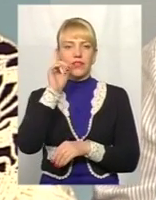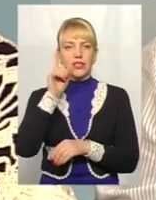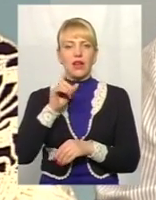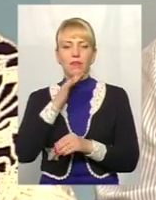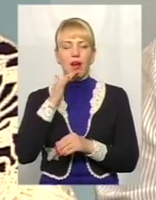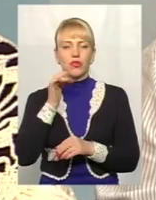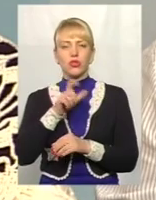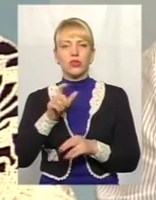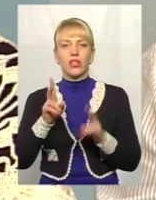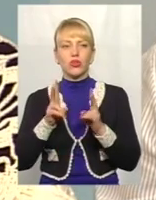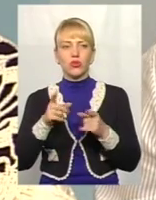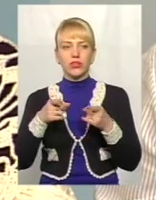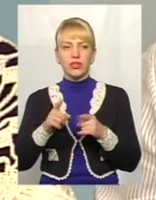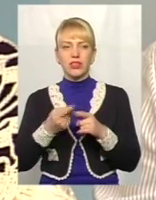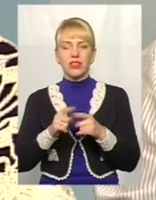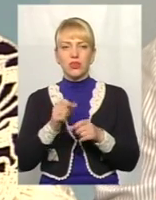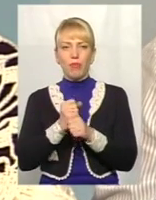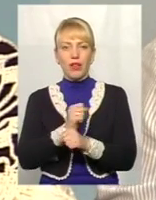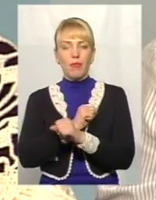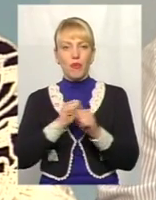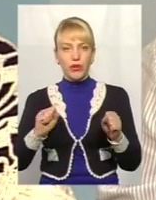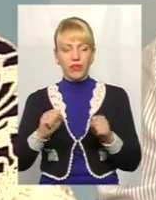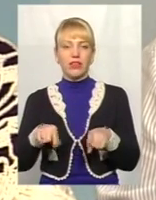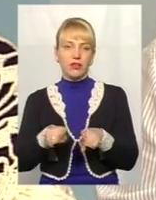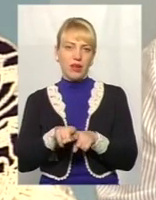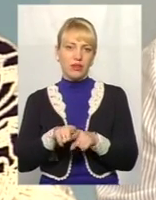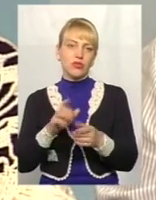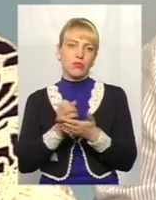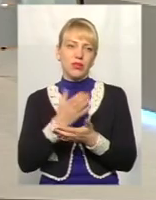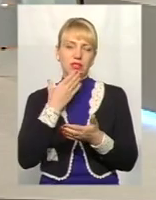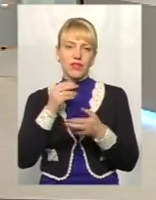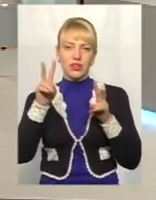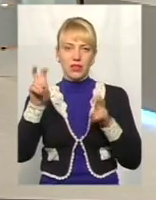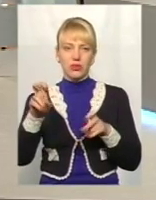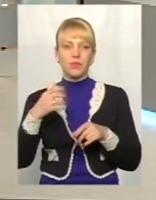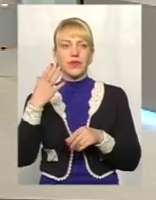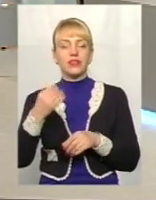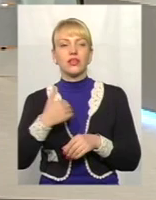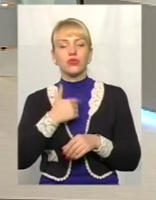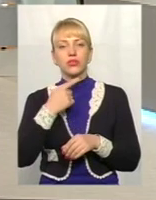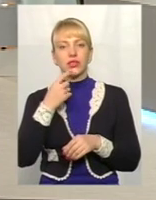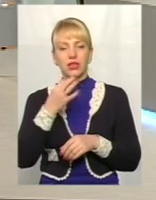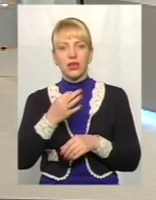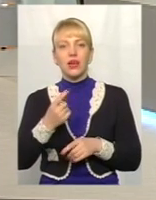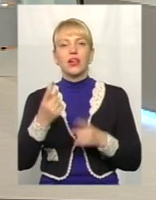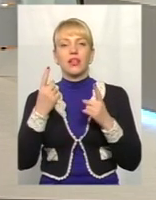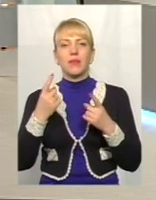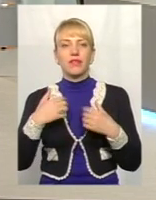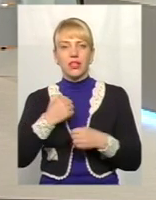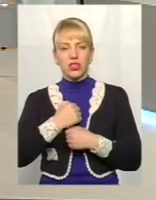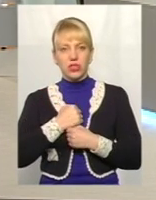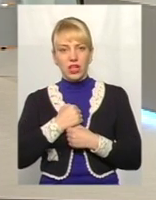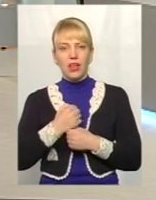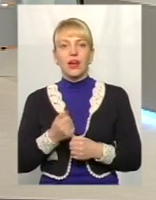які дійсно зробили цей подвиг, якраз таким чином здобули свій титул. І ще хочу сказати, на превеликий жаль, кількість